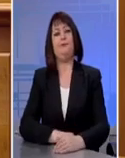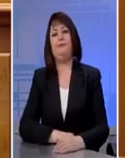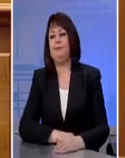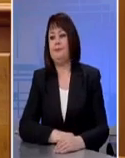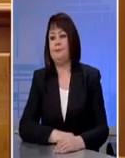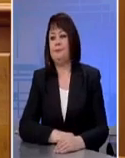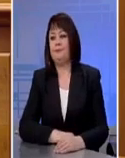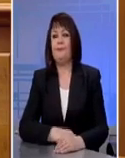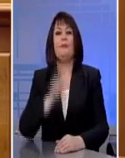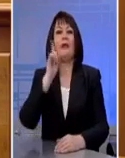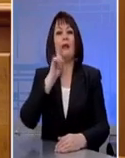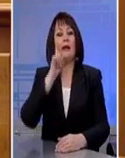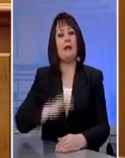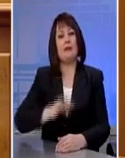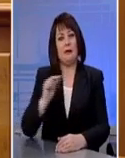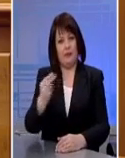Κυρίες και κύριοι,